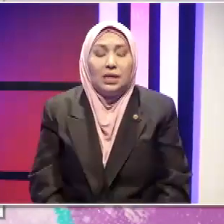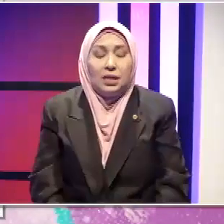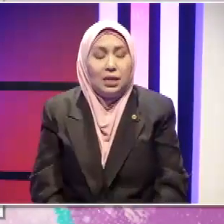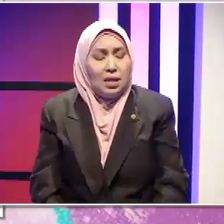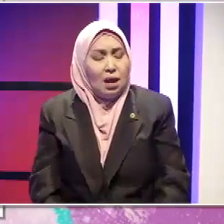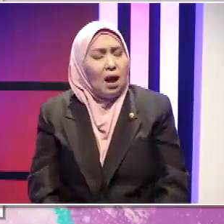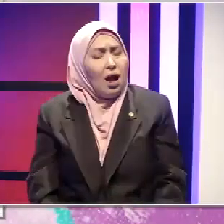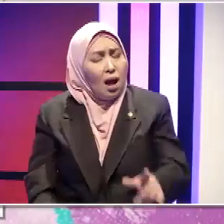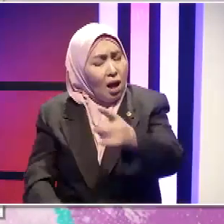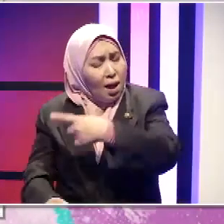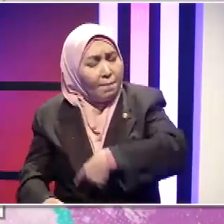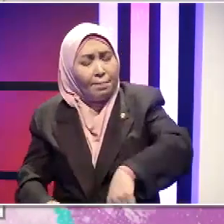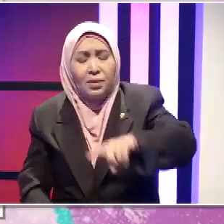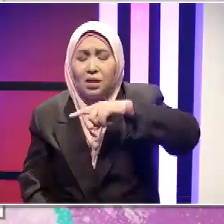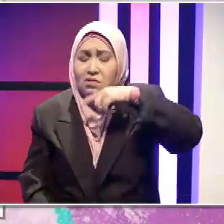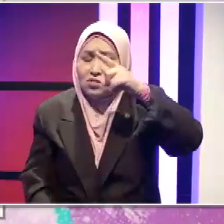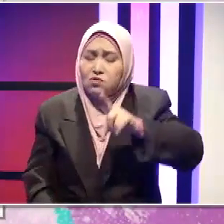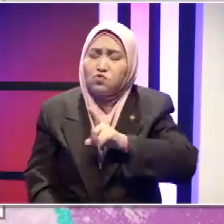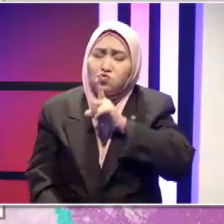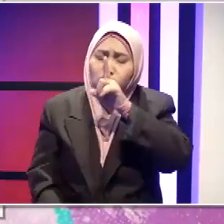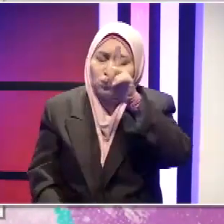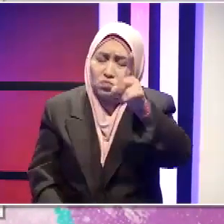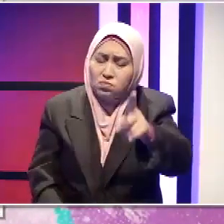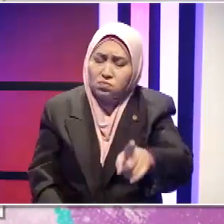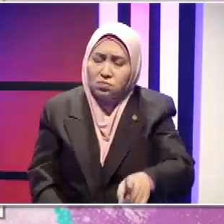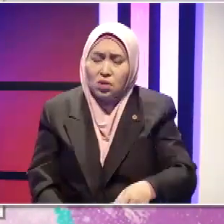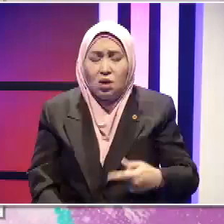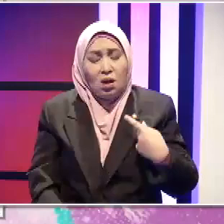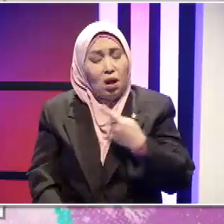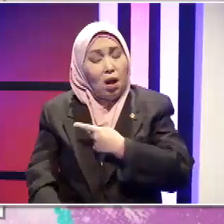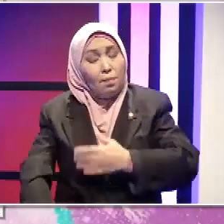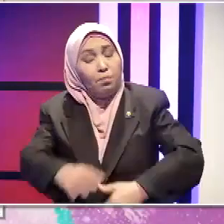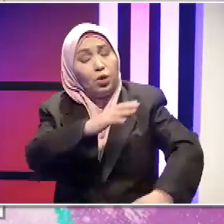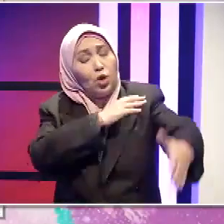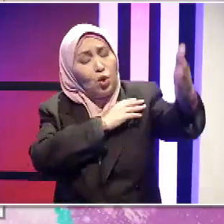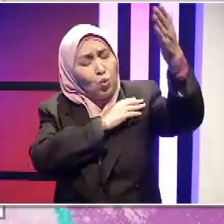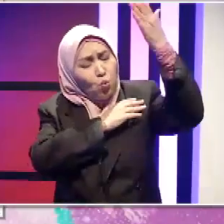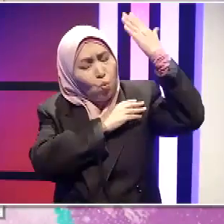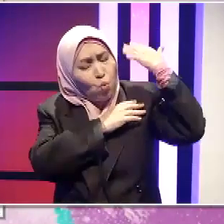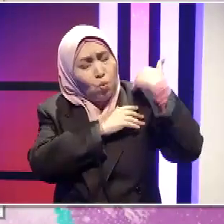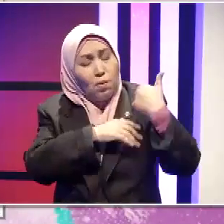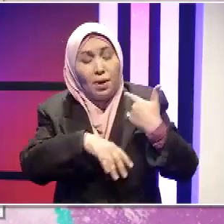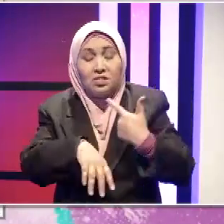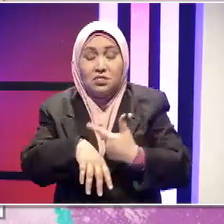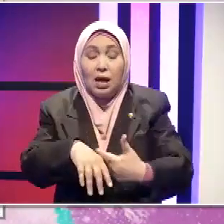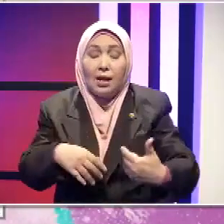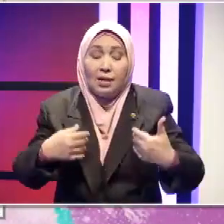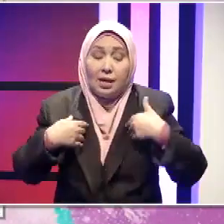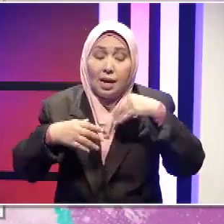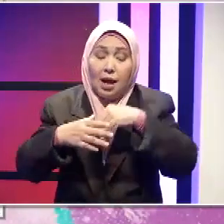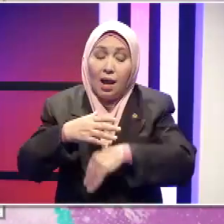the column Indonesia Khulafaur